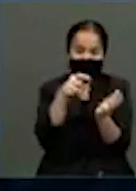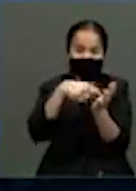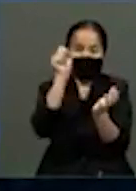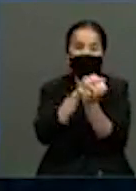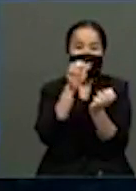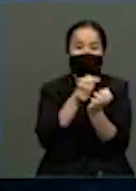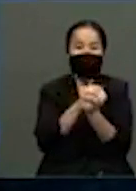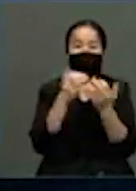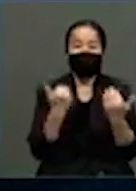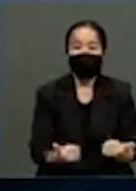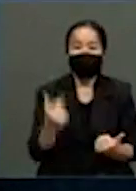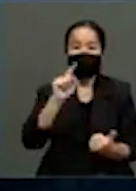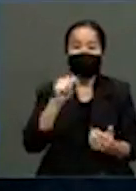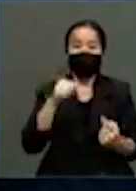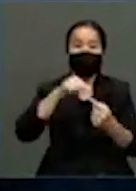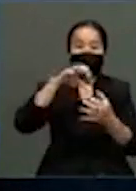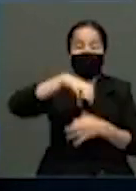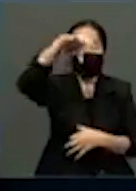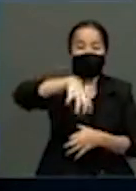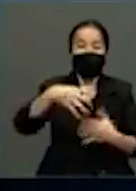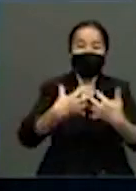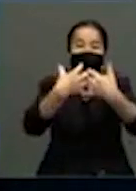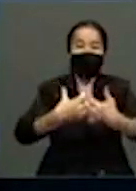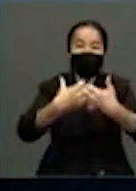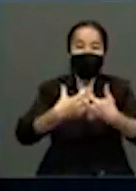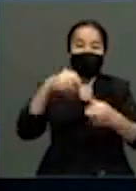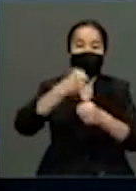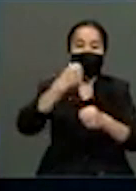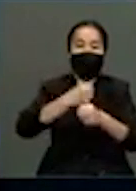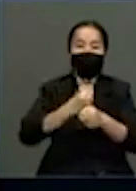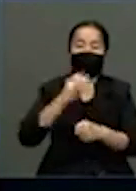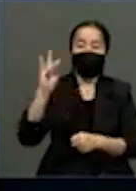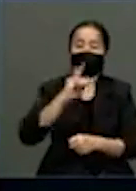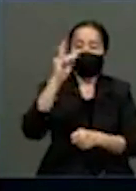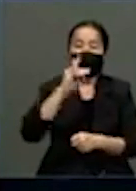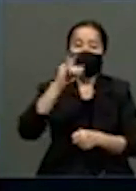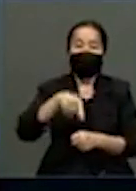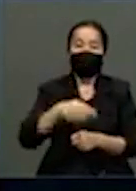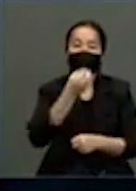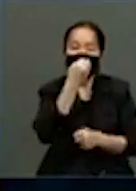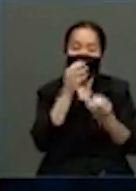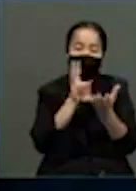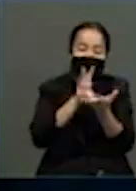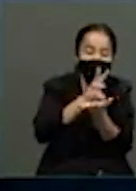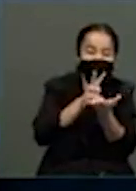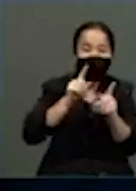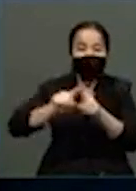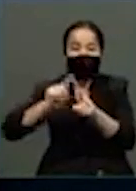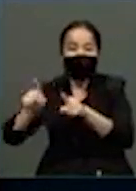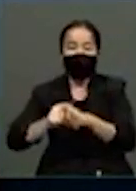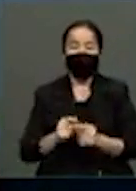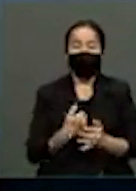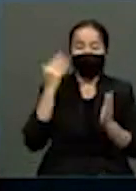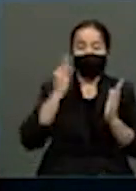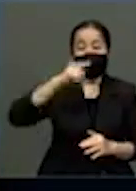ผลิตโรงงานผลิตอาหารสำเร็จรูปจากสัตว์น้ำเนื้อสัตว์ชาวไทยและเมียนมานะ